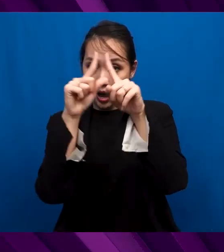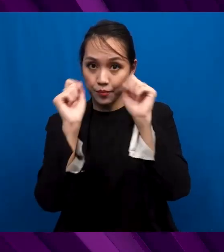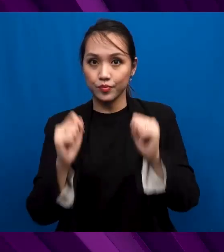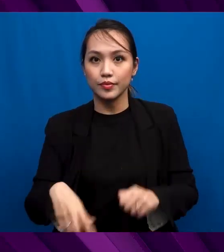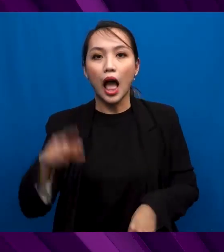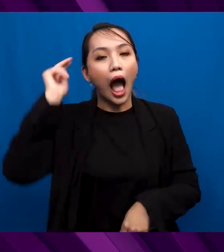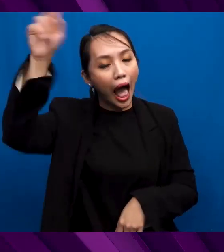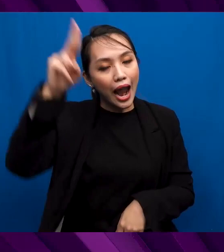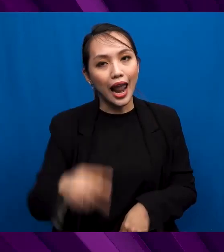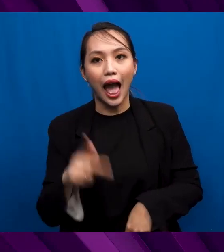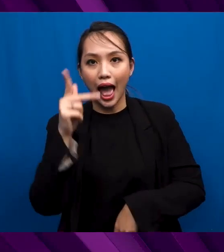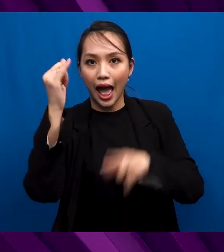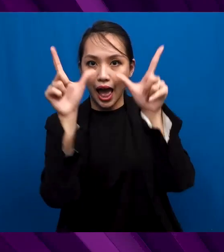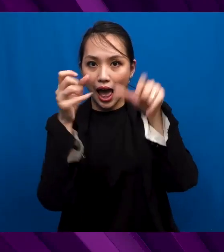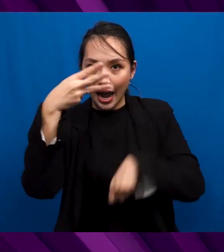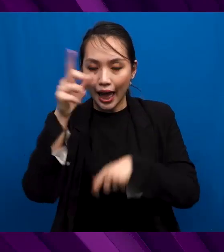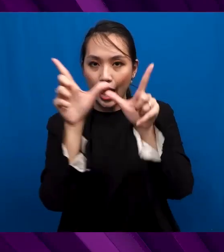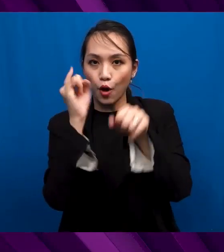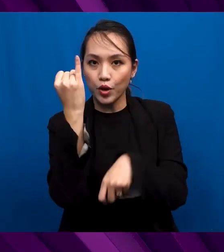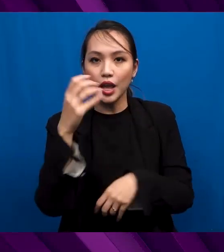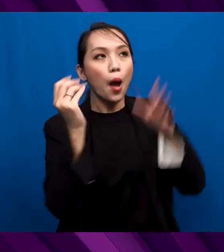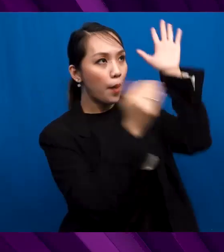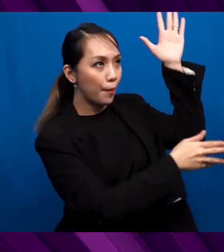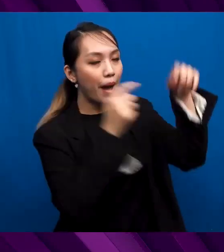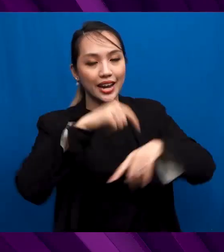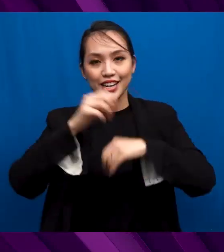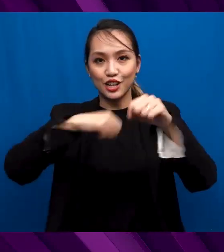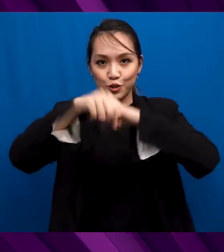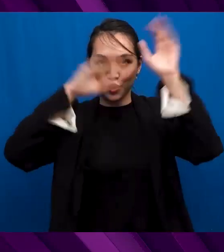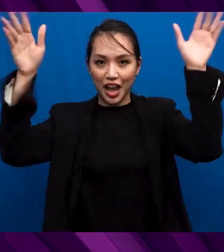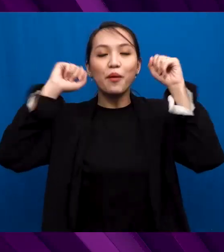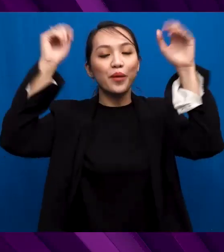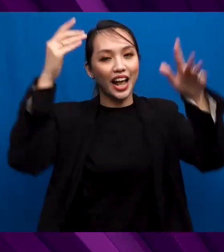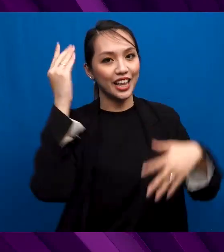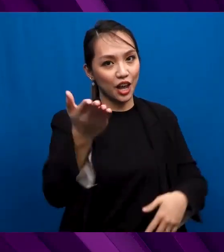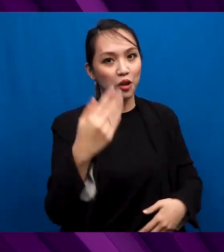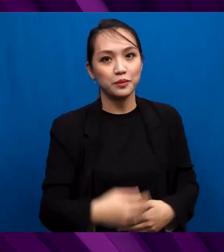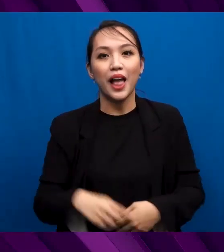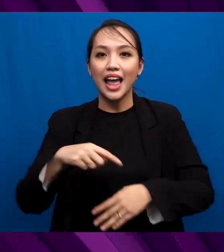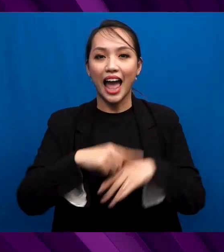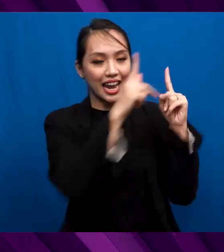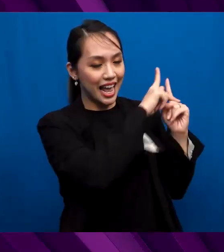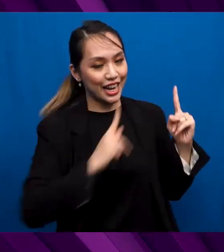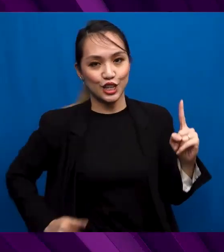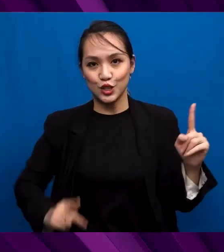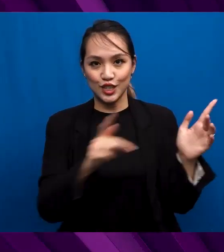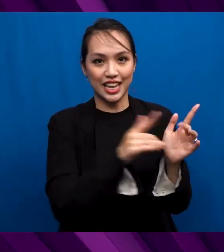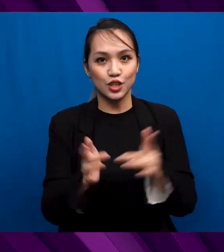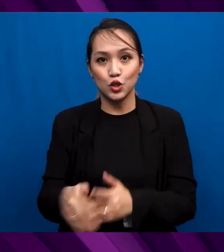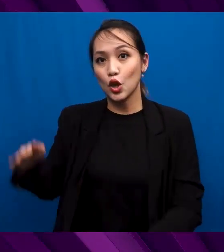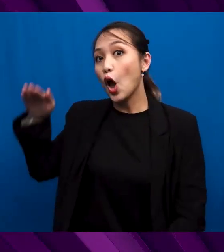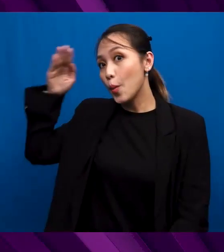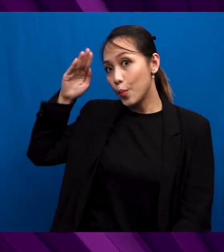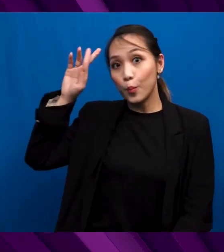Allah Lewi, Bapa di dalam sorga, memberkatimu. Dan Kristus Yesus, putranya yang